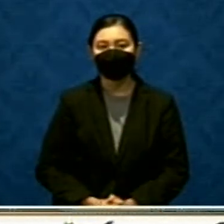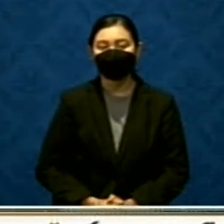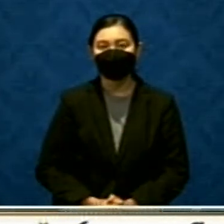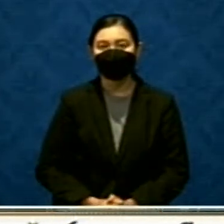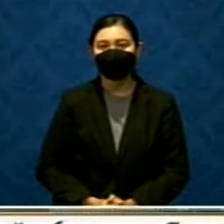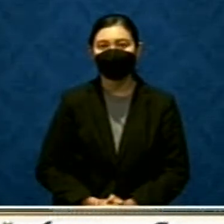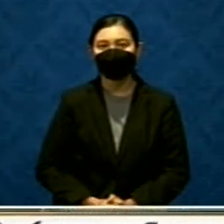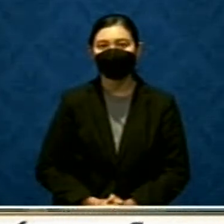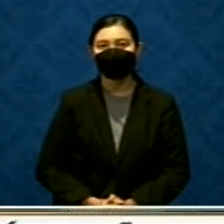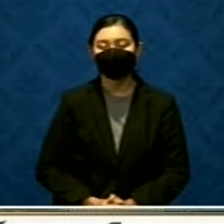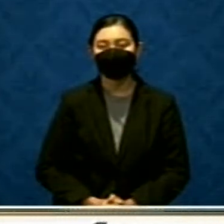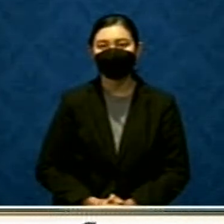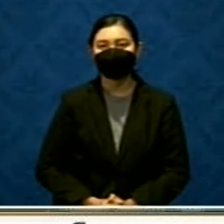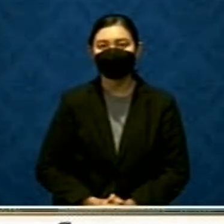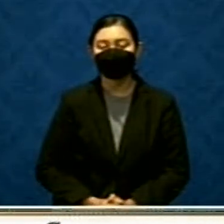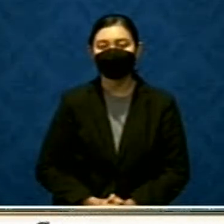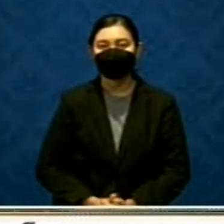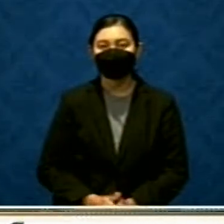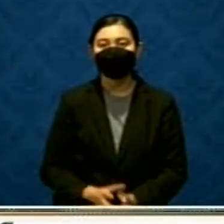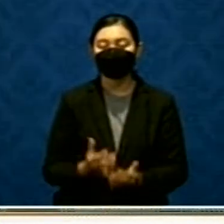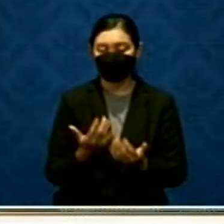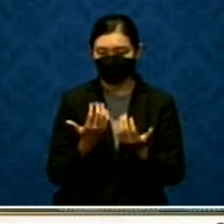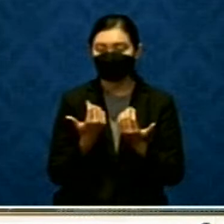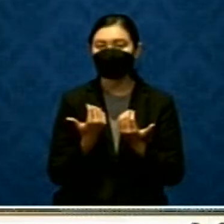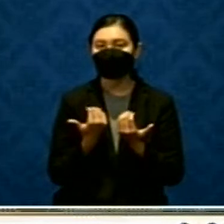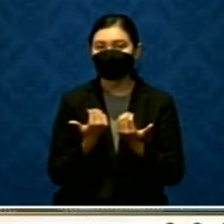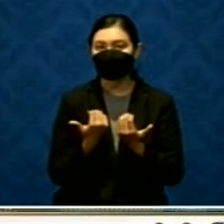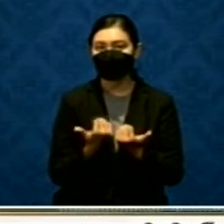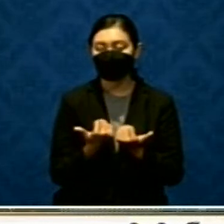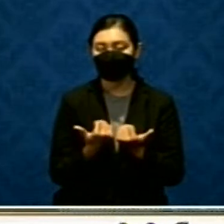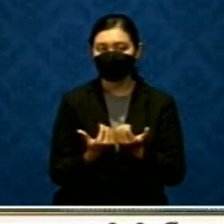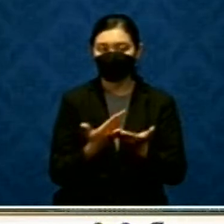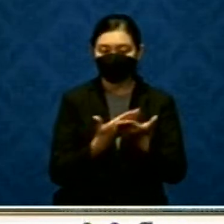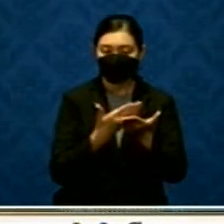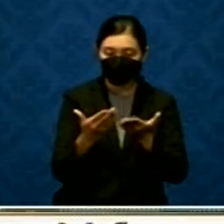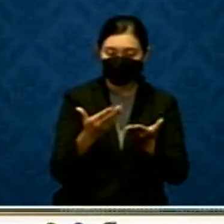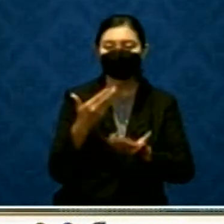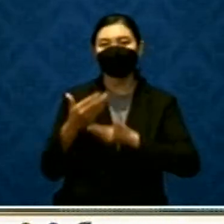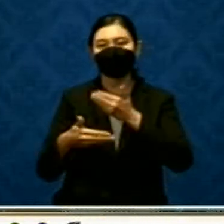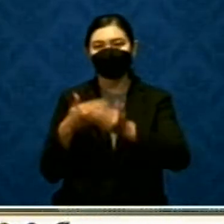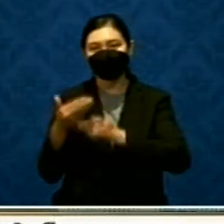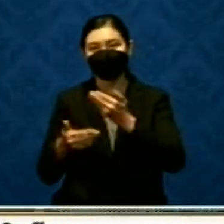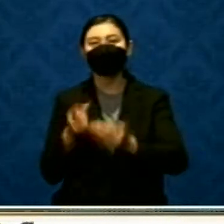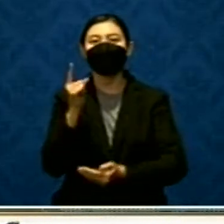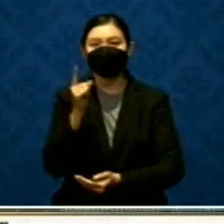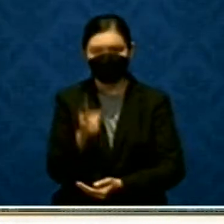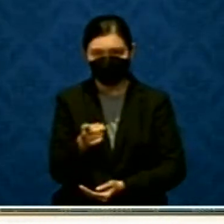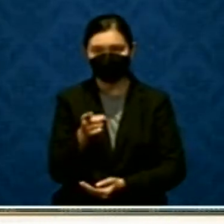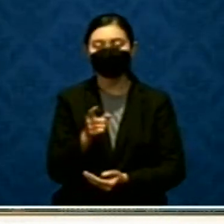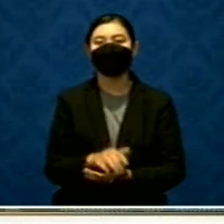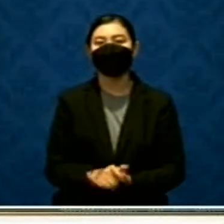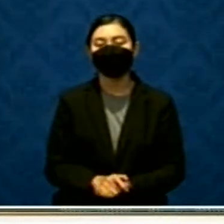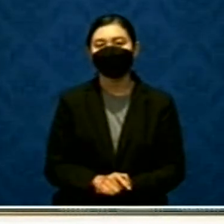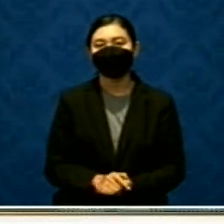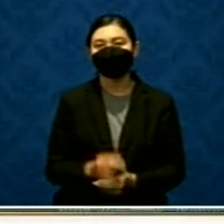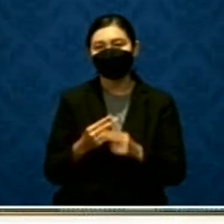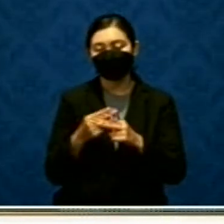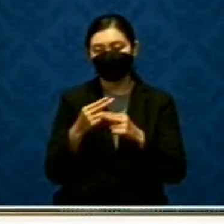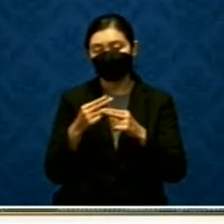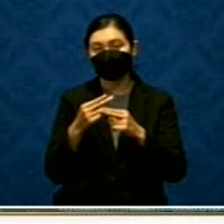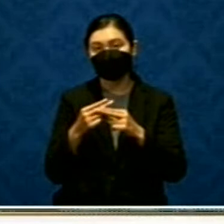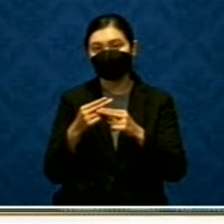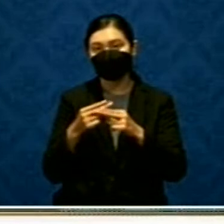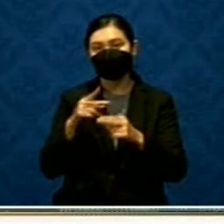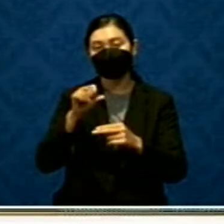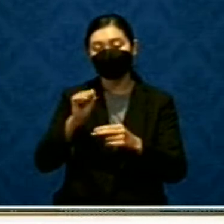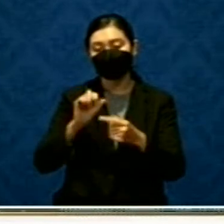นี้นะครับมีการซื้อขายกันจริงครับกับคุณสุภวัฒน์นะครับซึ่งเป็นเพื่อนของผม